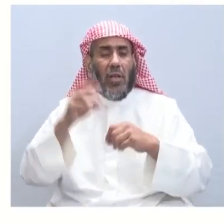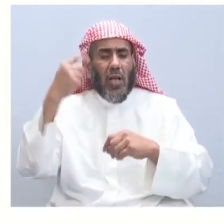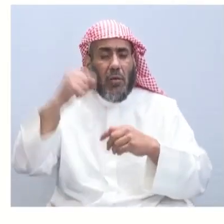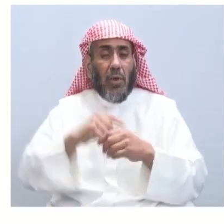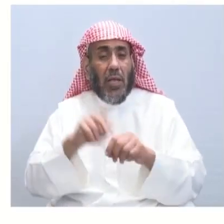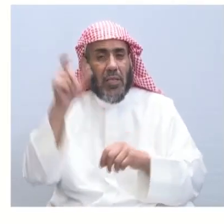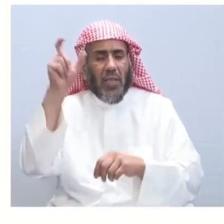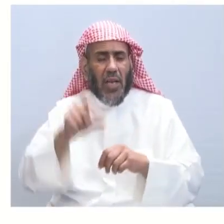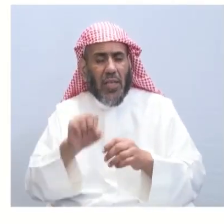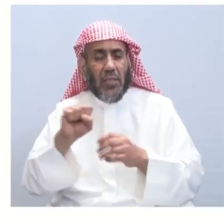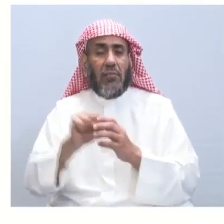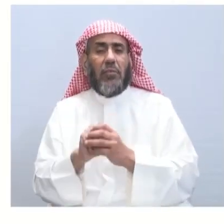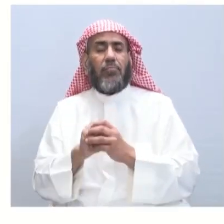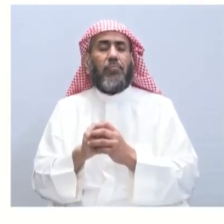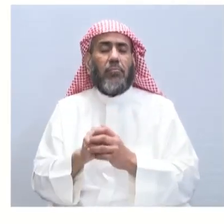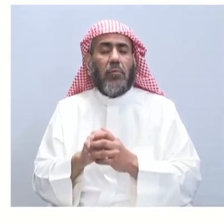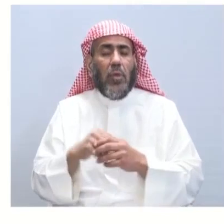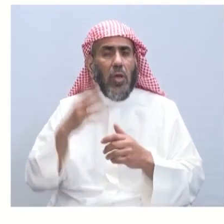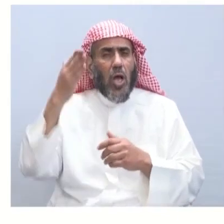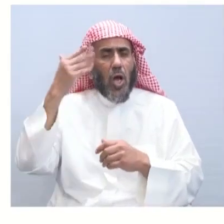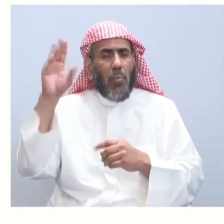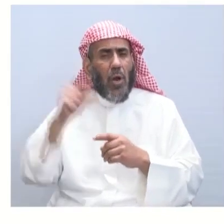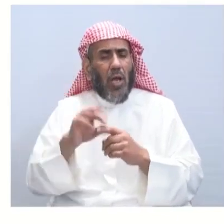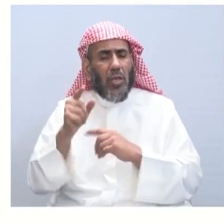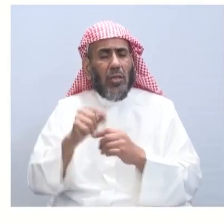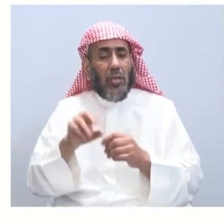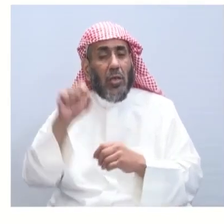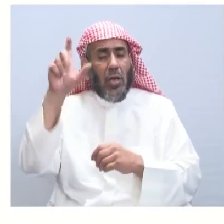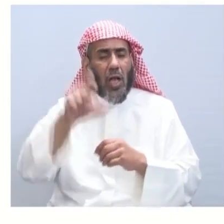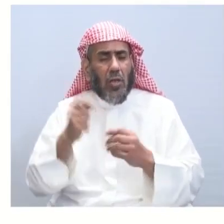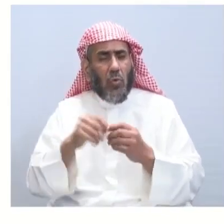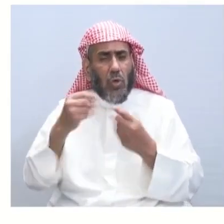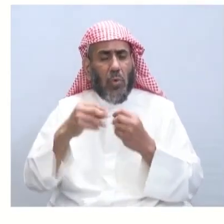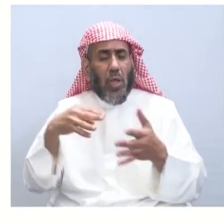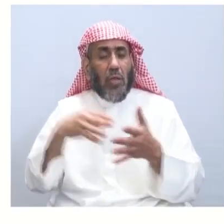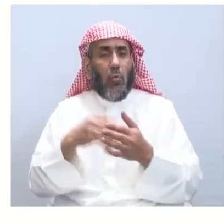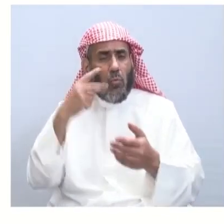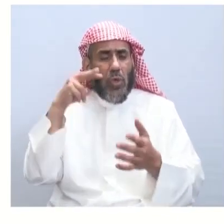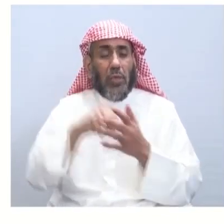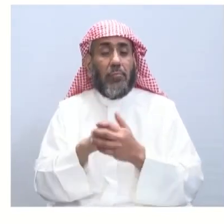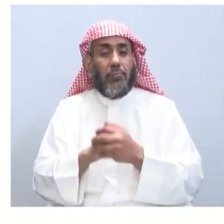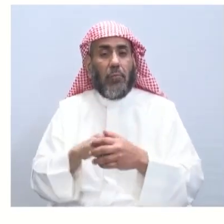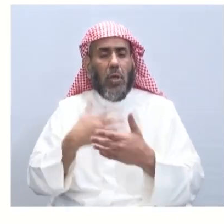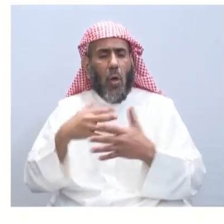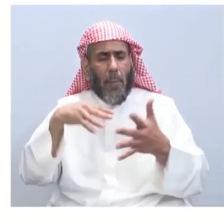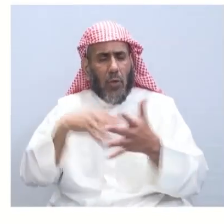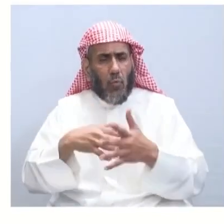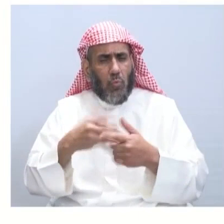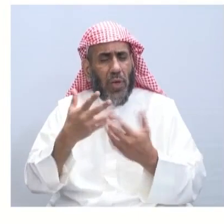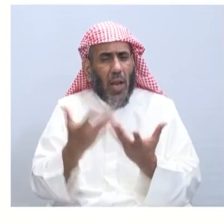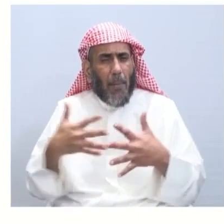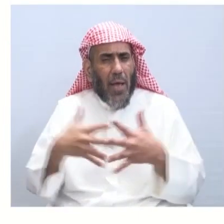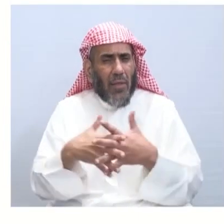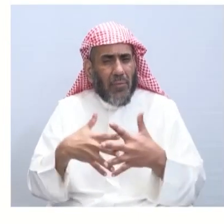القاص نفسها طبعا خبرات القاص نفسه طبعا خاص هو الذي ياتي بهذه الاحداث والمشاهدات ياتي باحداث ومشاهدات من